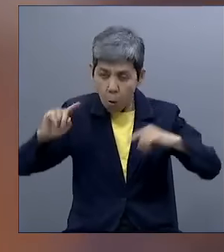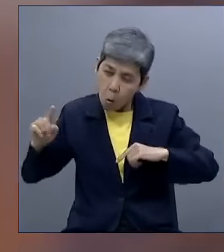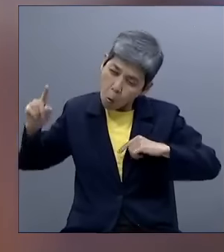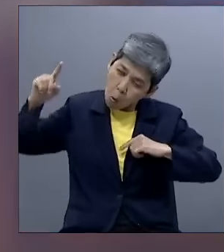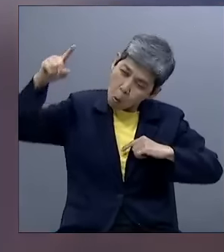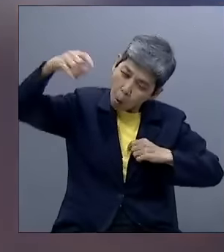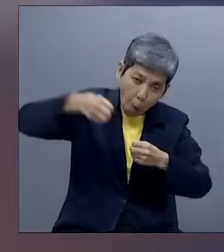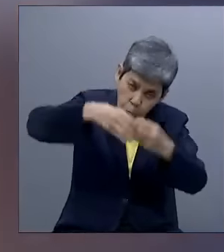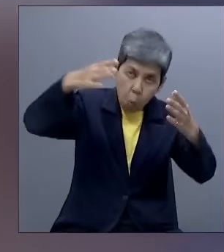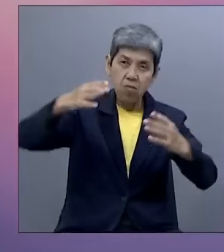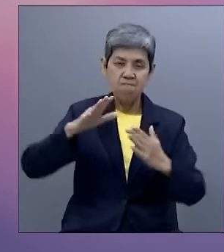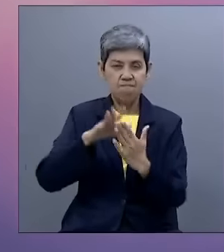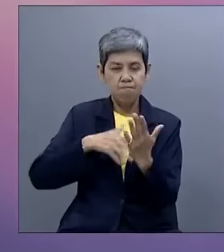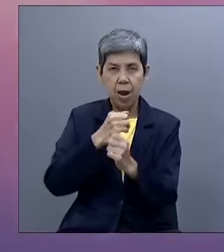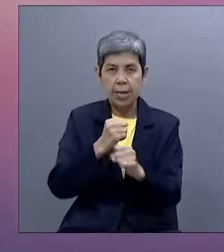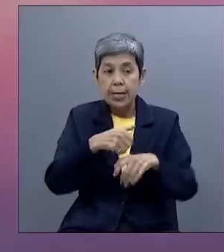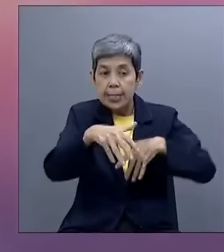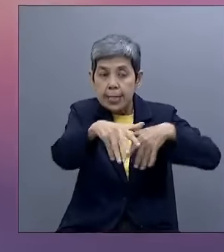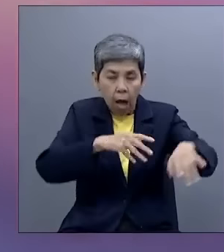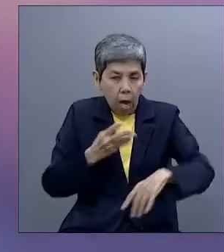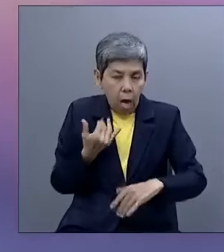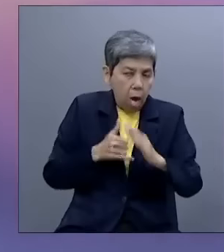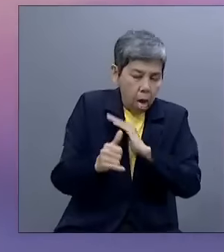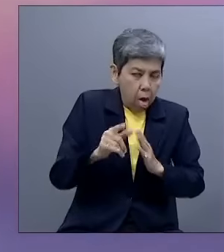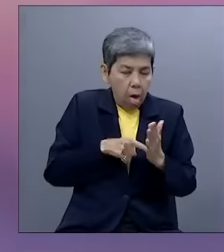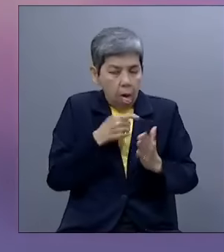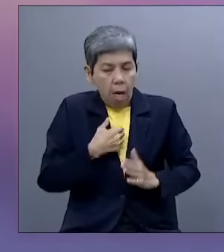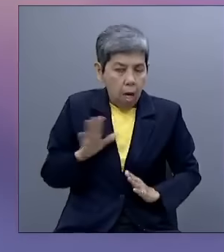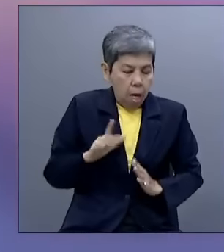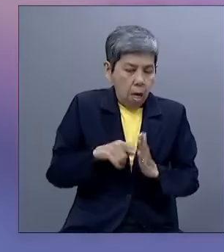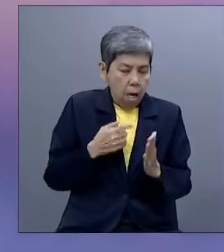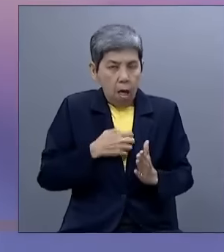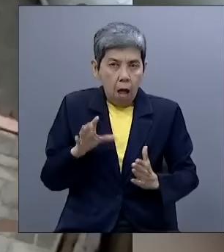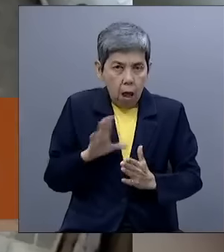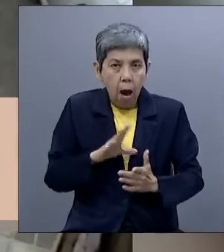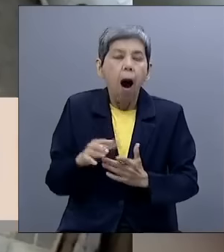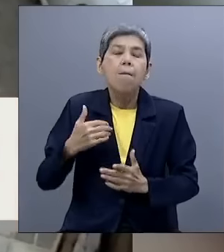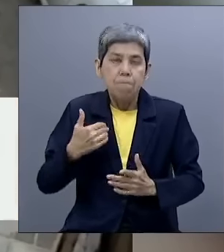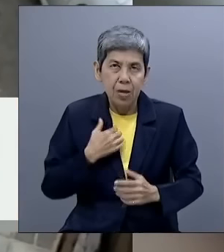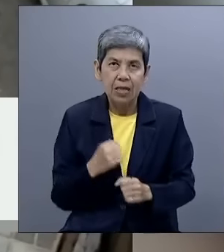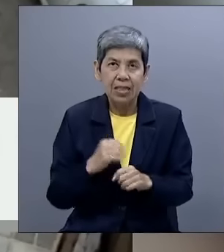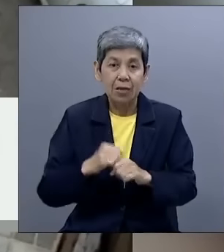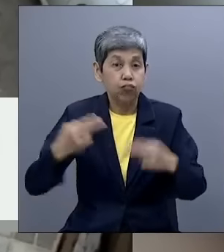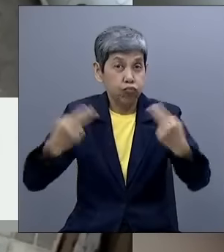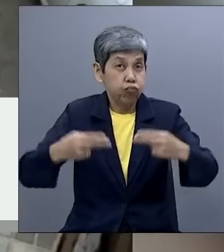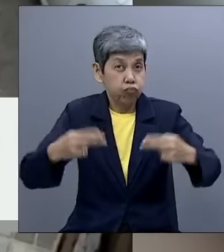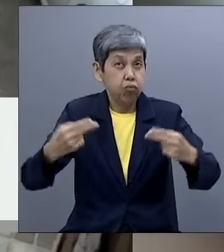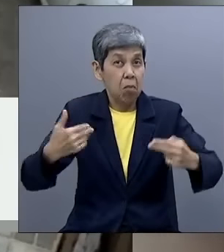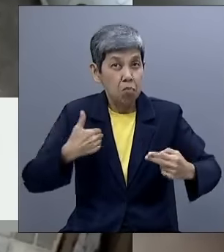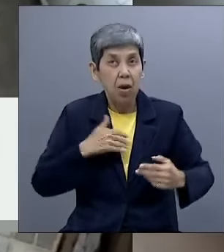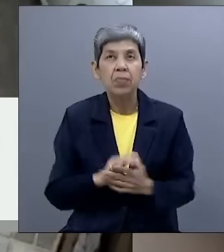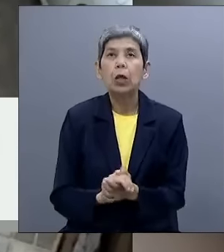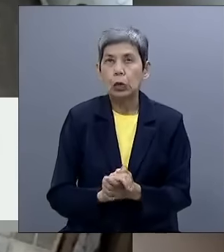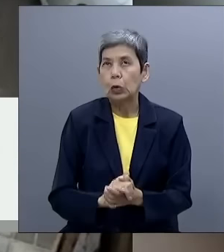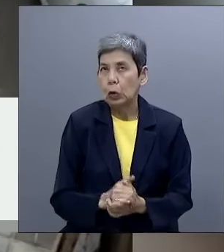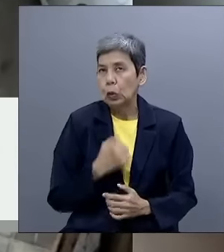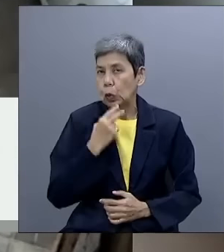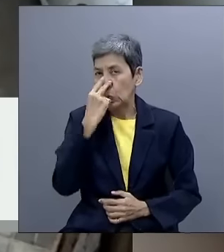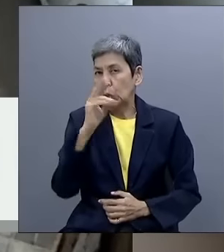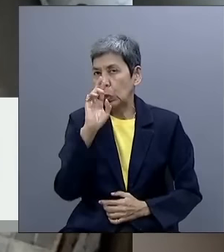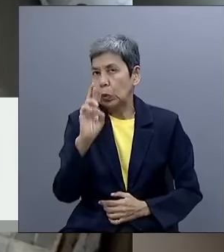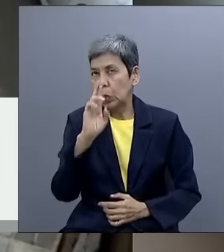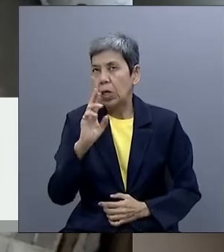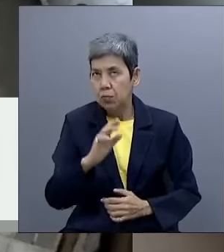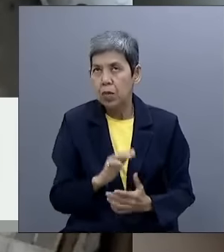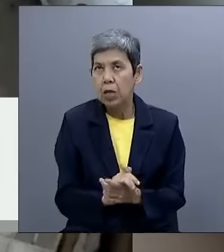ในยุทธวิธีที่จะทำให้ชาวรัสเซียรับรู้ถึงสงครามและรู้สึกว่าการสู้รบในครั้งนี้ใกล้ตัวมากกว่าที่คิด